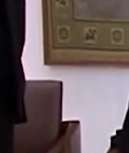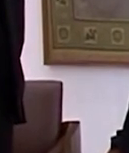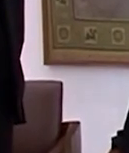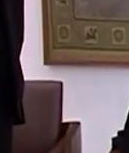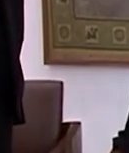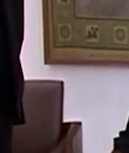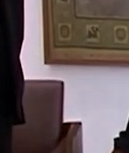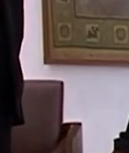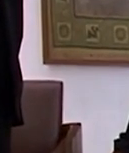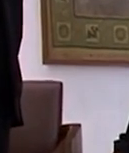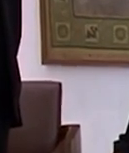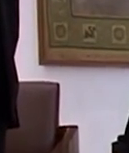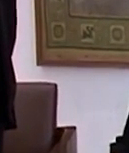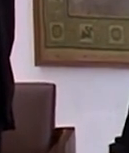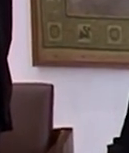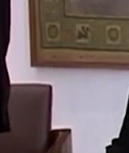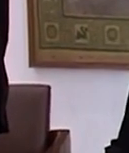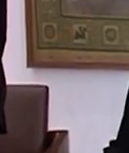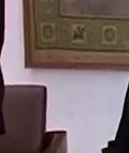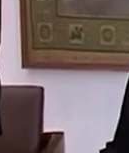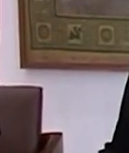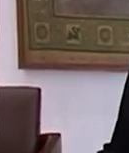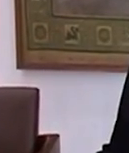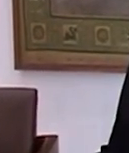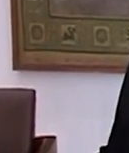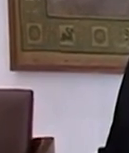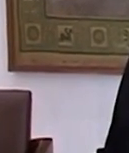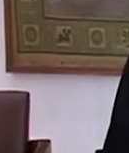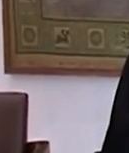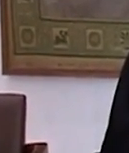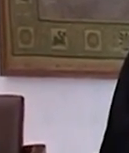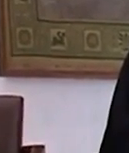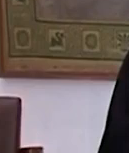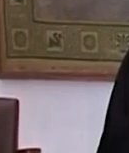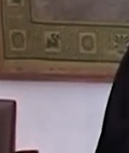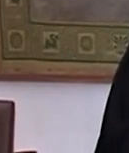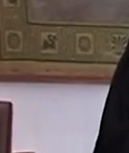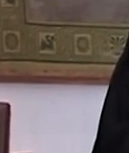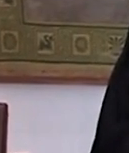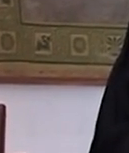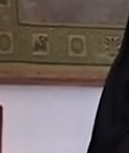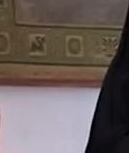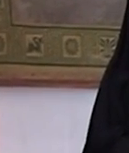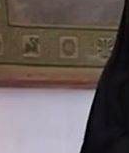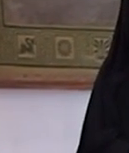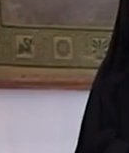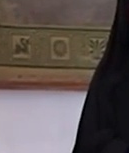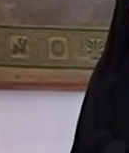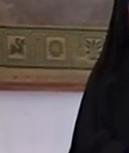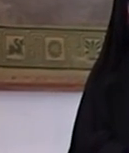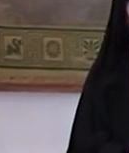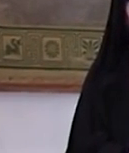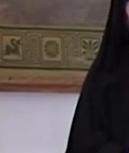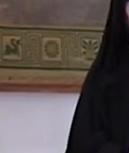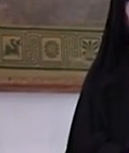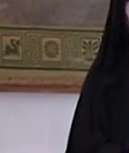μετά και την ετοιμιγωρία του ελληνικού λαού, και η Βουλή θα είναι πάντοτε η κυβωτός και